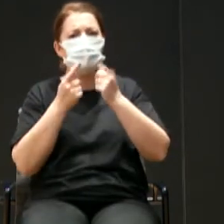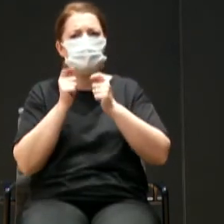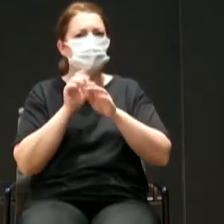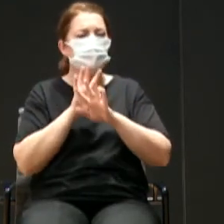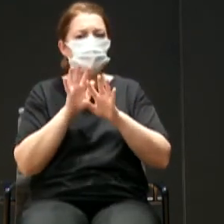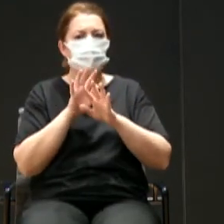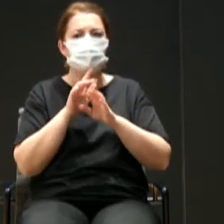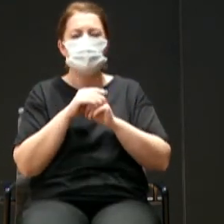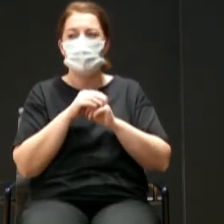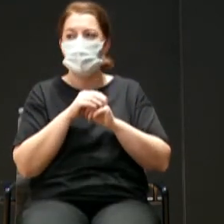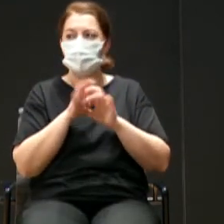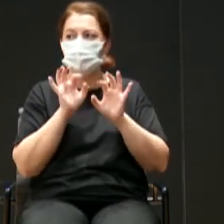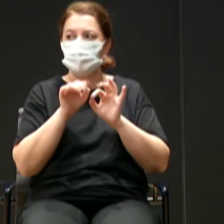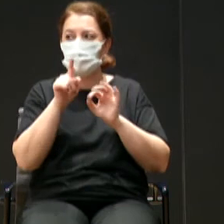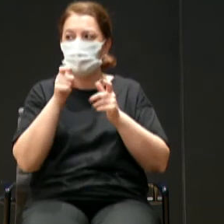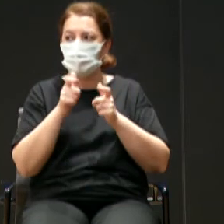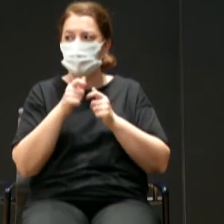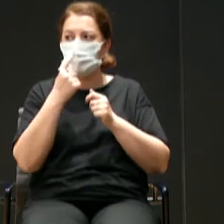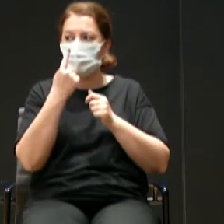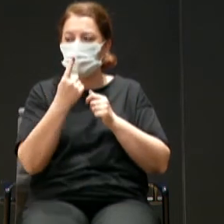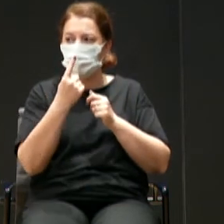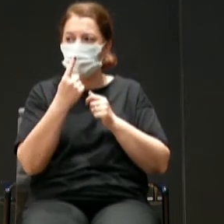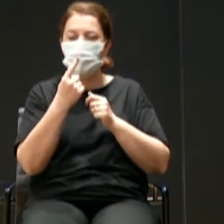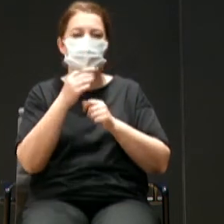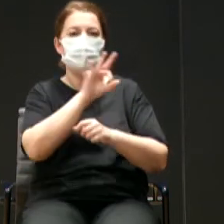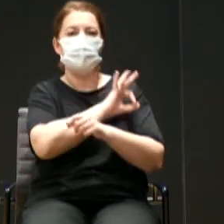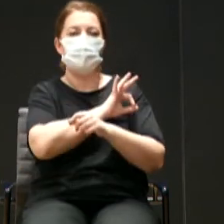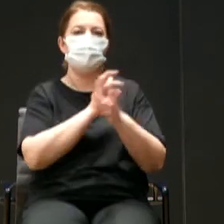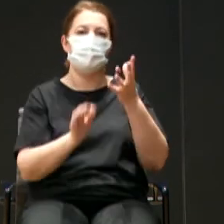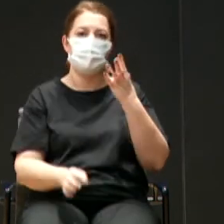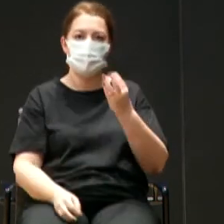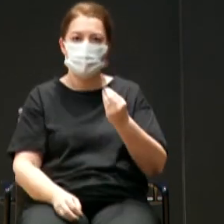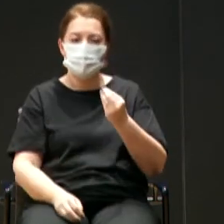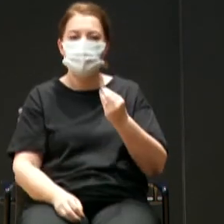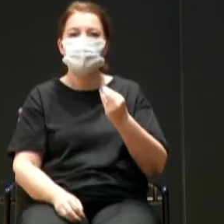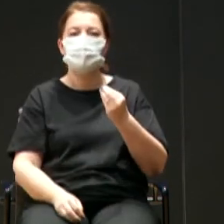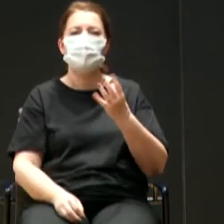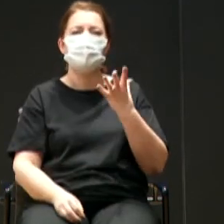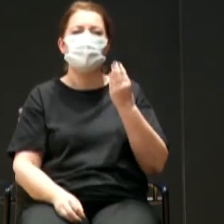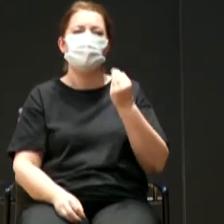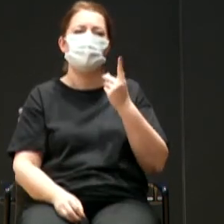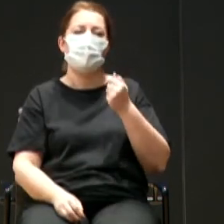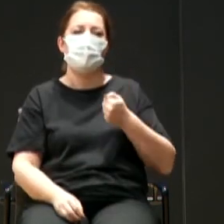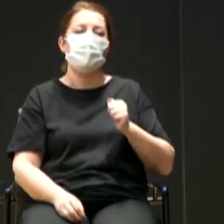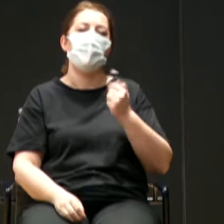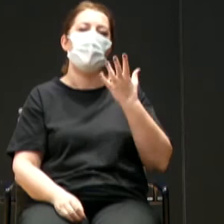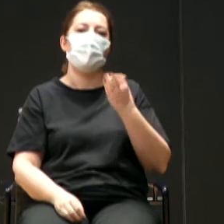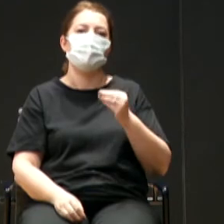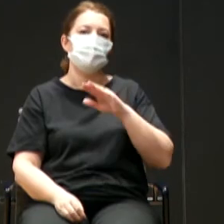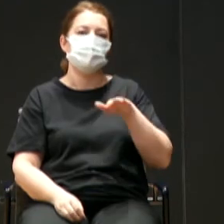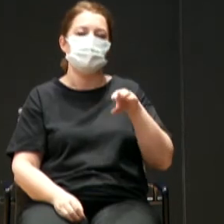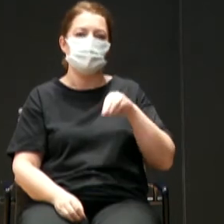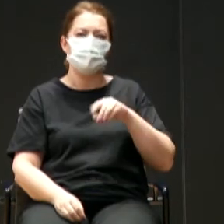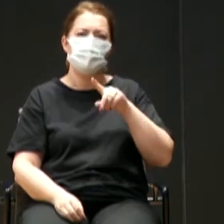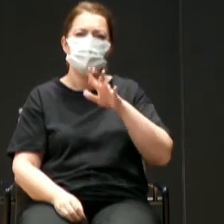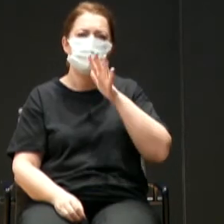fonksiyon değiştirdi. Şimdi orada bir tane kreş olacak ve çok güzel bir park olacak çocuklar için. Bunu